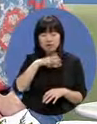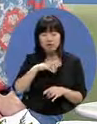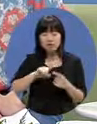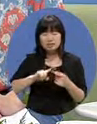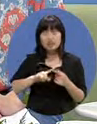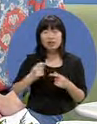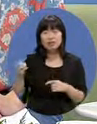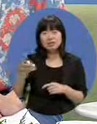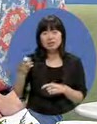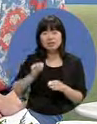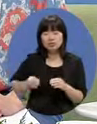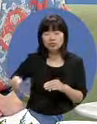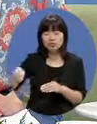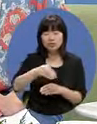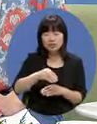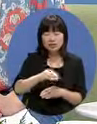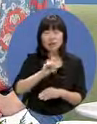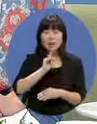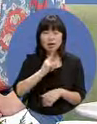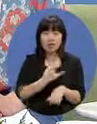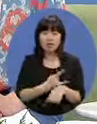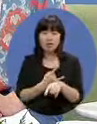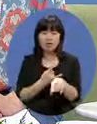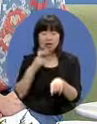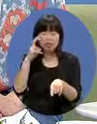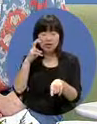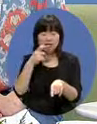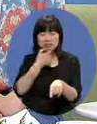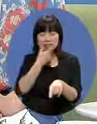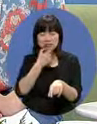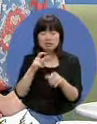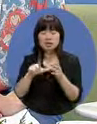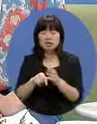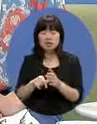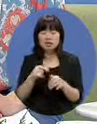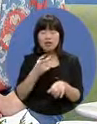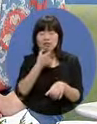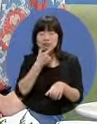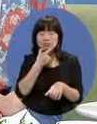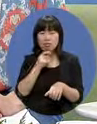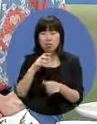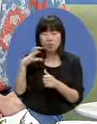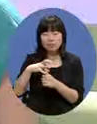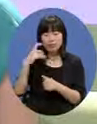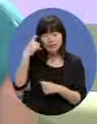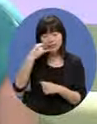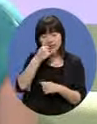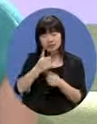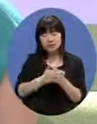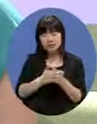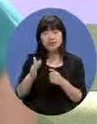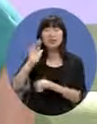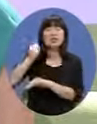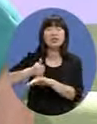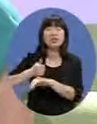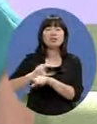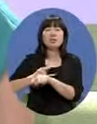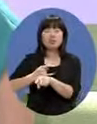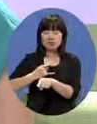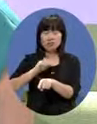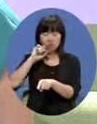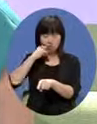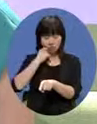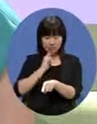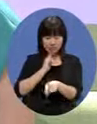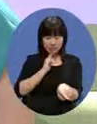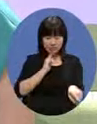투정을 이렇게 자꾸 우회해서 돌려서 말하는 거예요. 뭔가 하기 싫을 때 하기 싫어 그럼 혼날 것 같으니까 아 좀 이따 하고 아 이건 좀